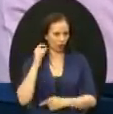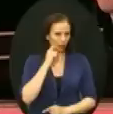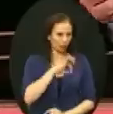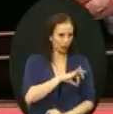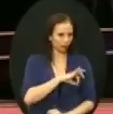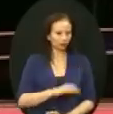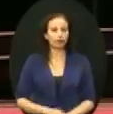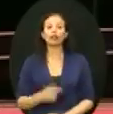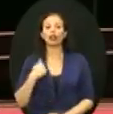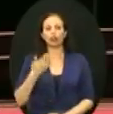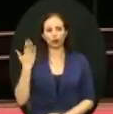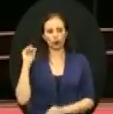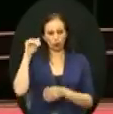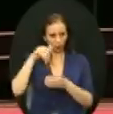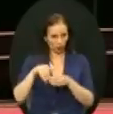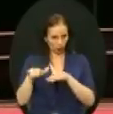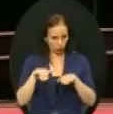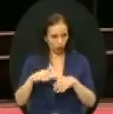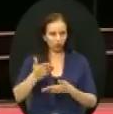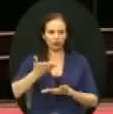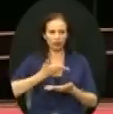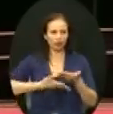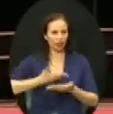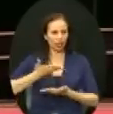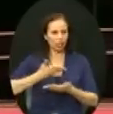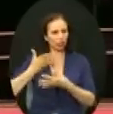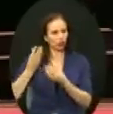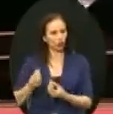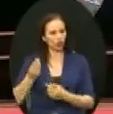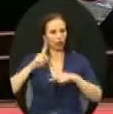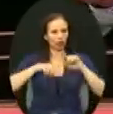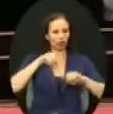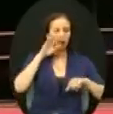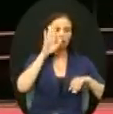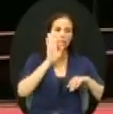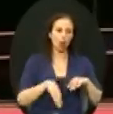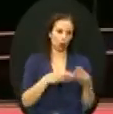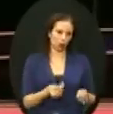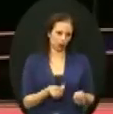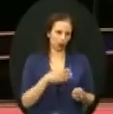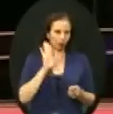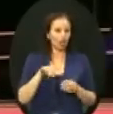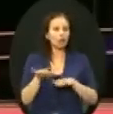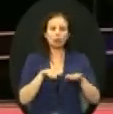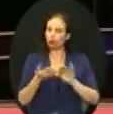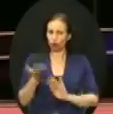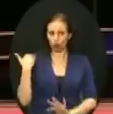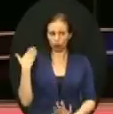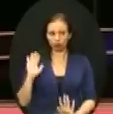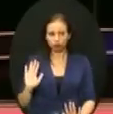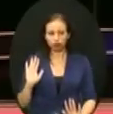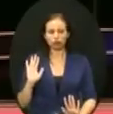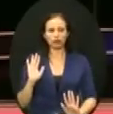בממשלה והיו יחסים לפעמים טובים יותר, לפעמים פחות טובים, גם בממשלות הקודמות, והם